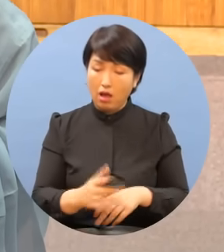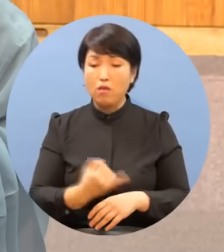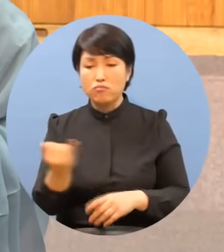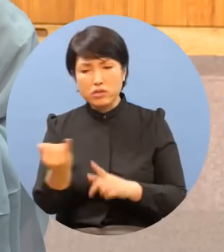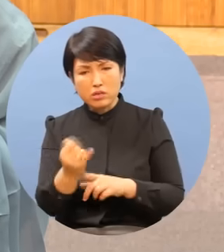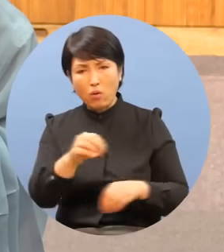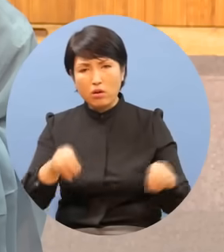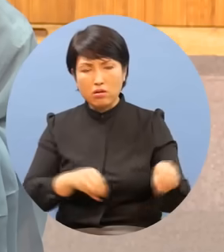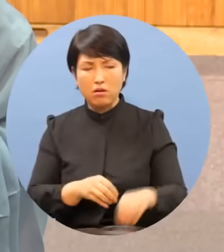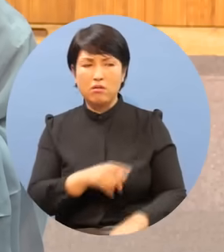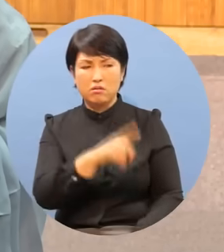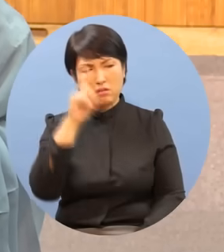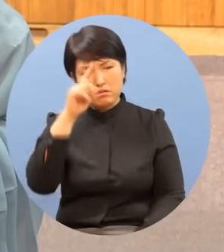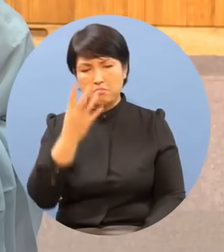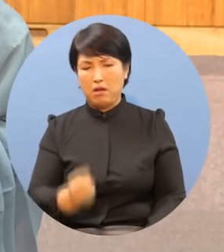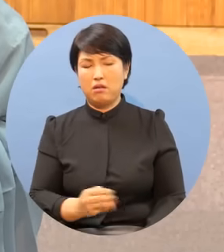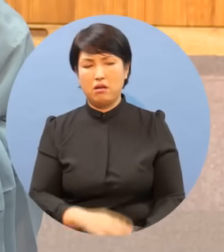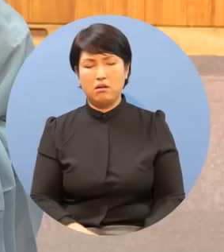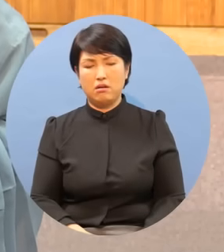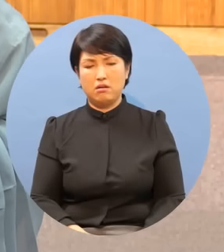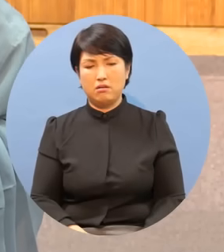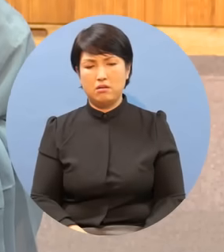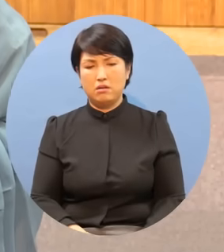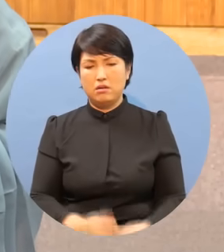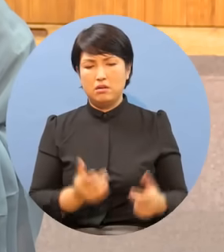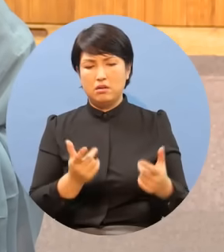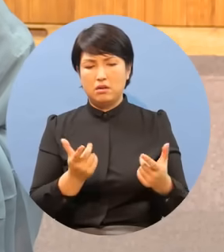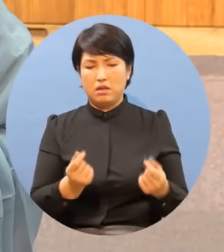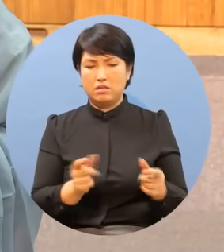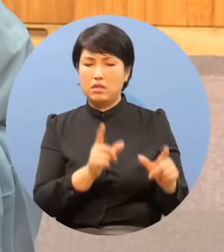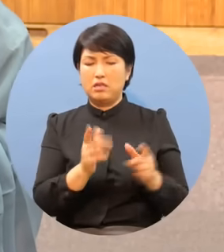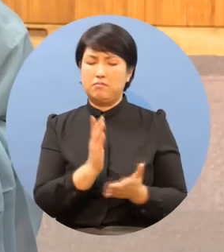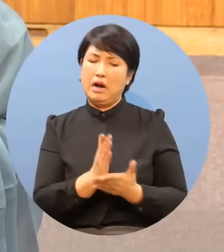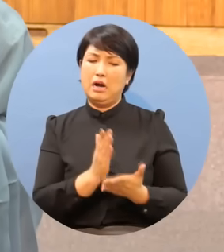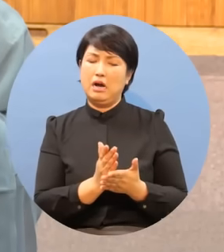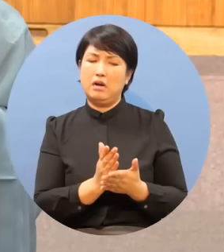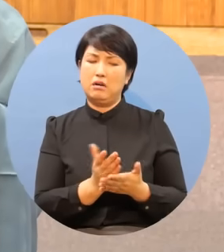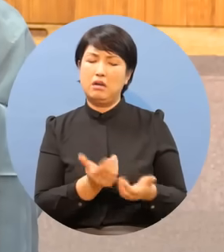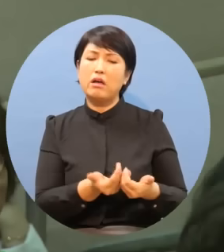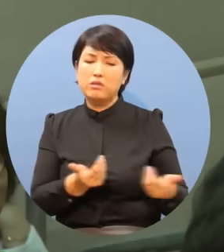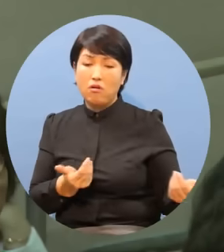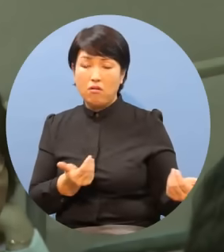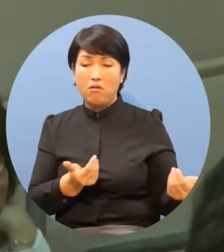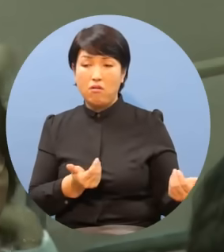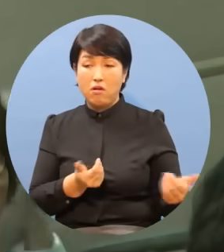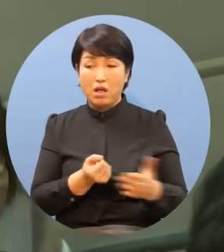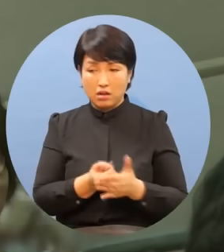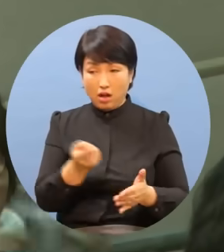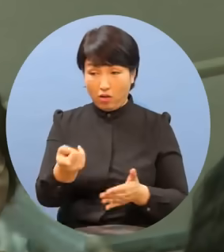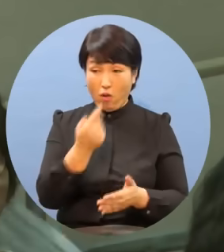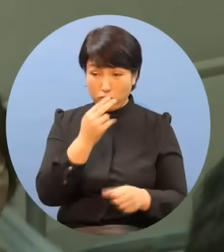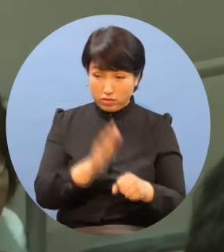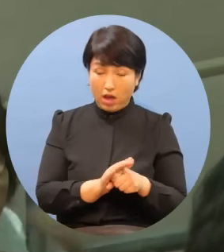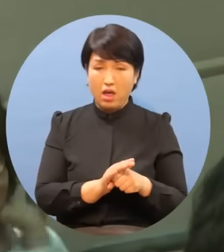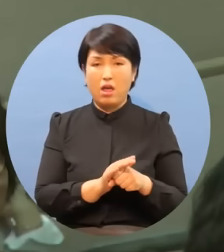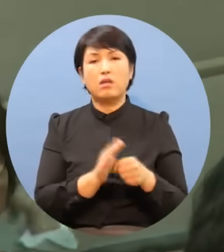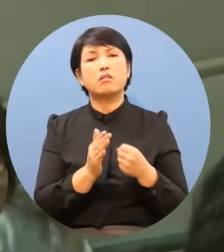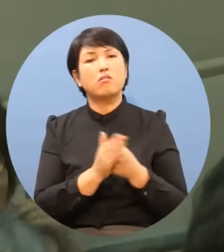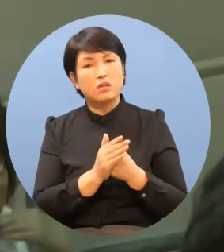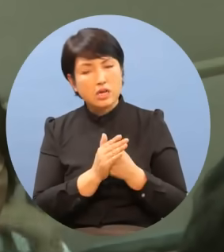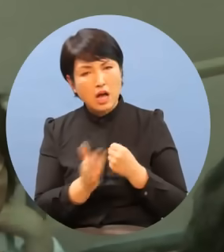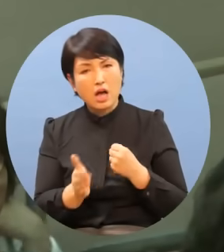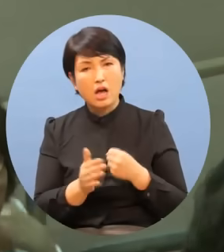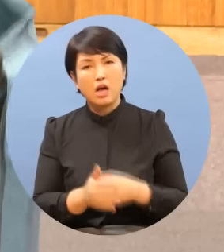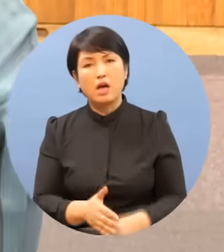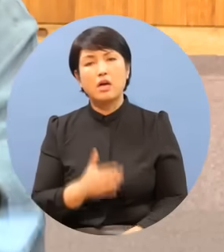많다, 좀 별것도 생각해보자 하니까 자기가 지금 굉장히 억울할 텐데, 그러니까